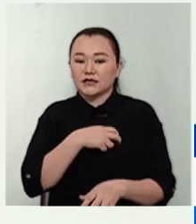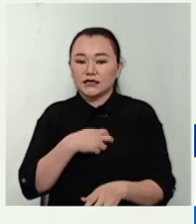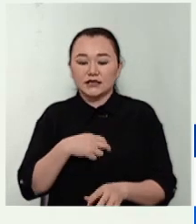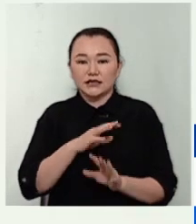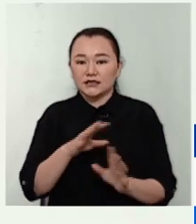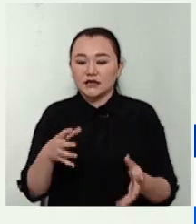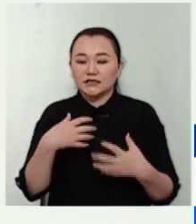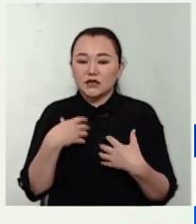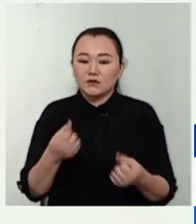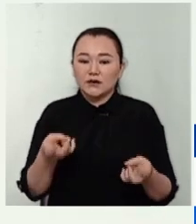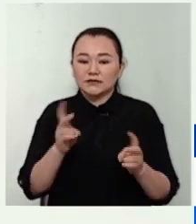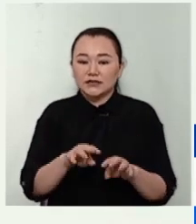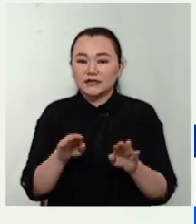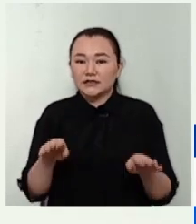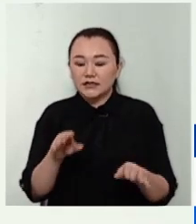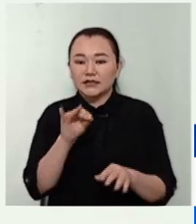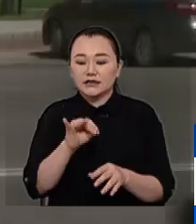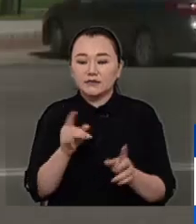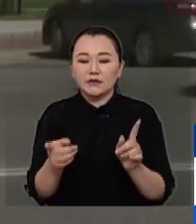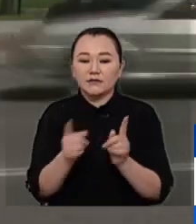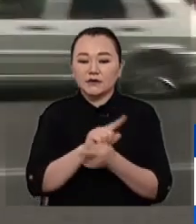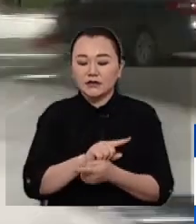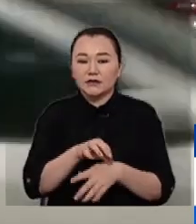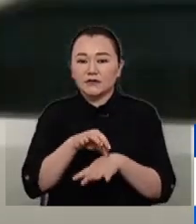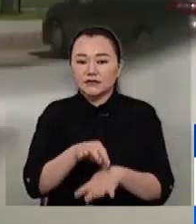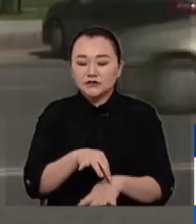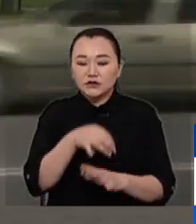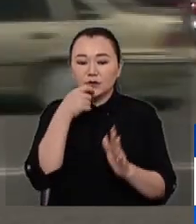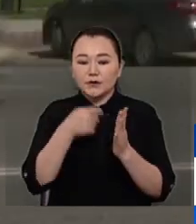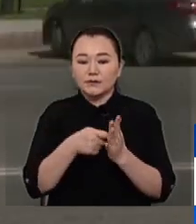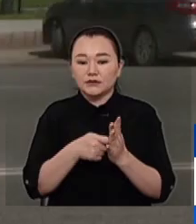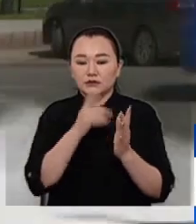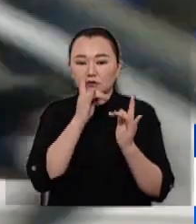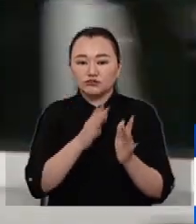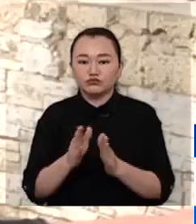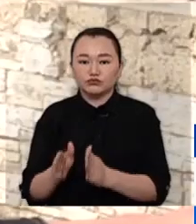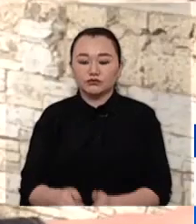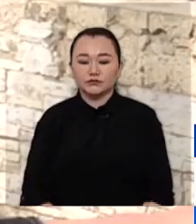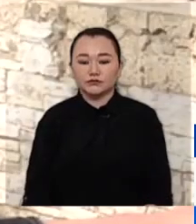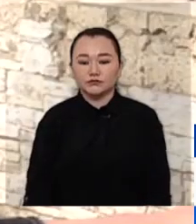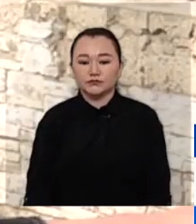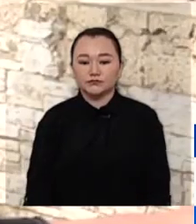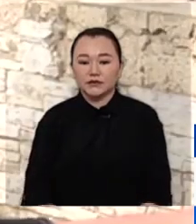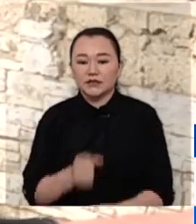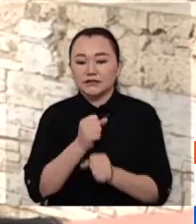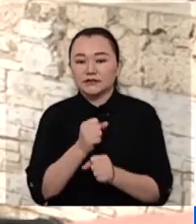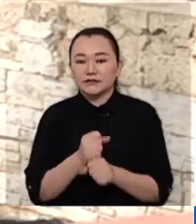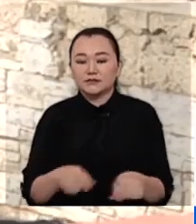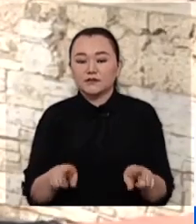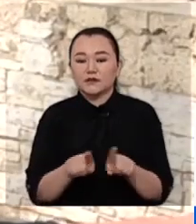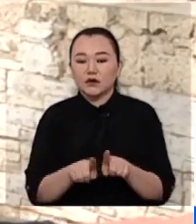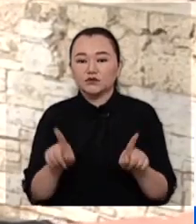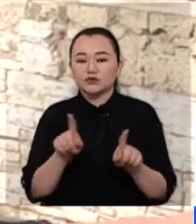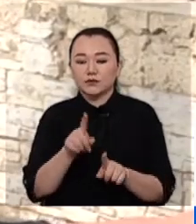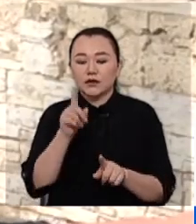здоровьем остальных участников олимпиады и поменяла поставщика питания в общежитии. Сделаем так, чтобы